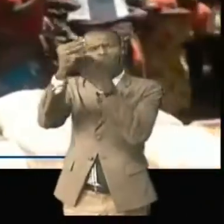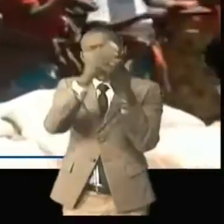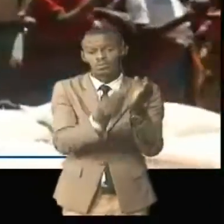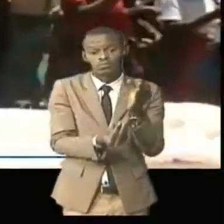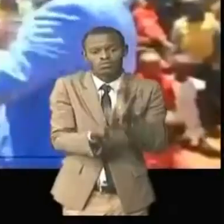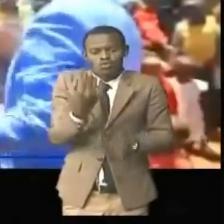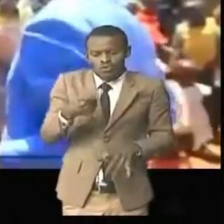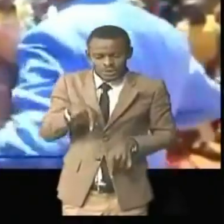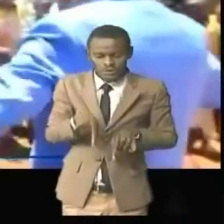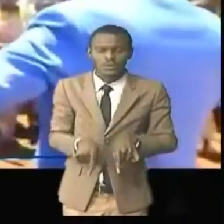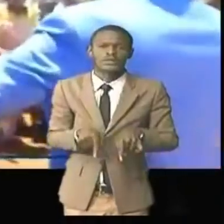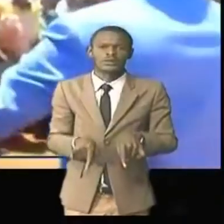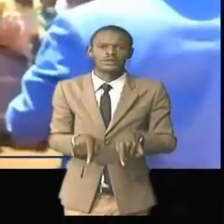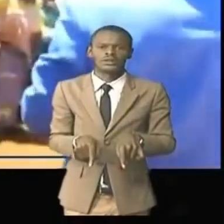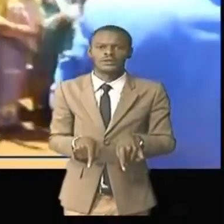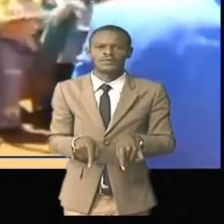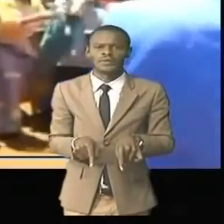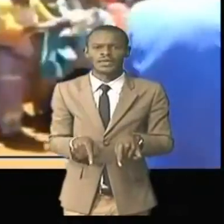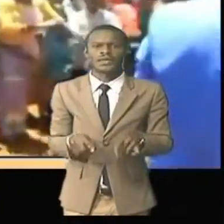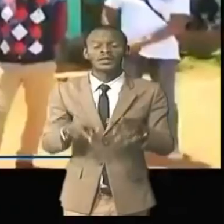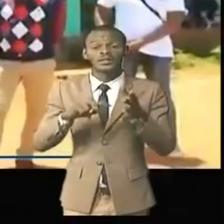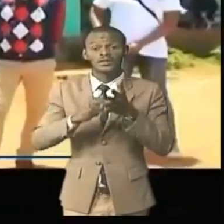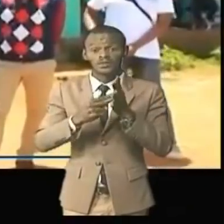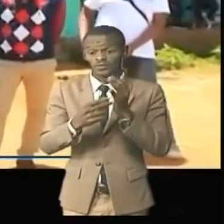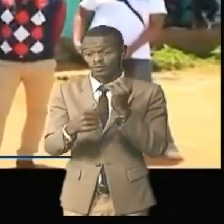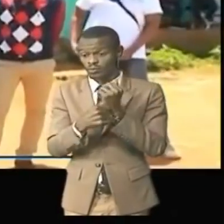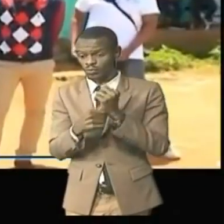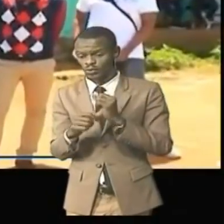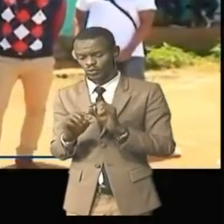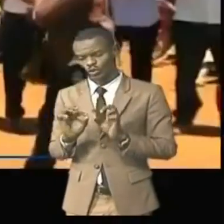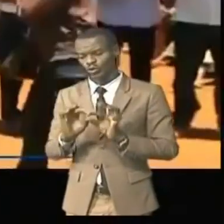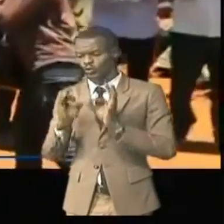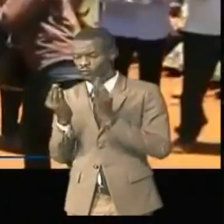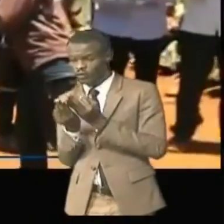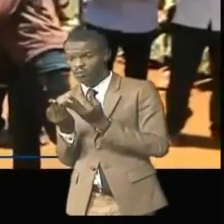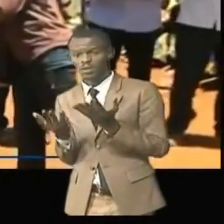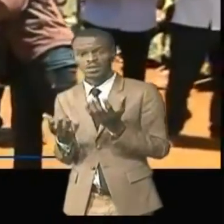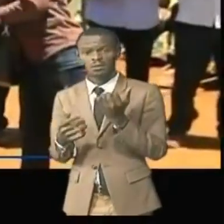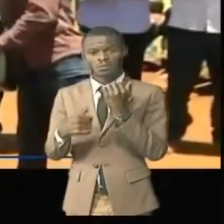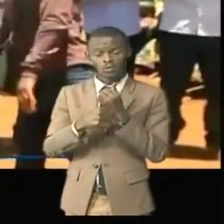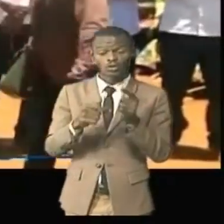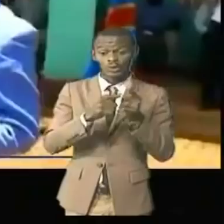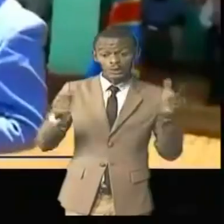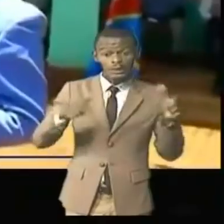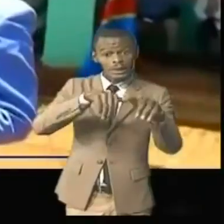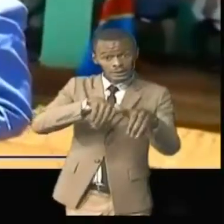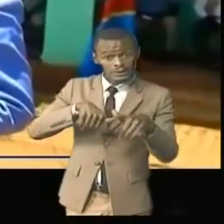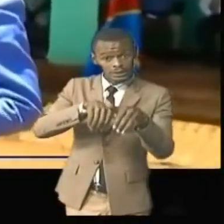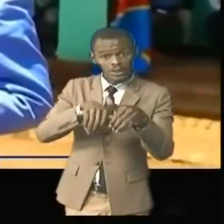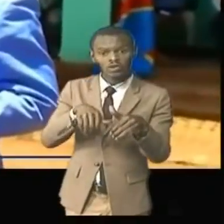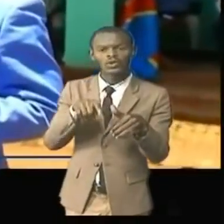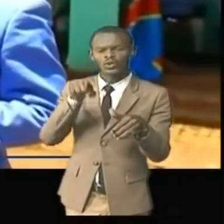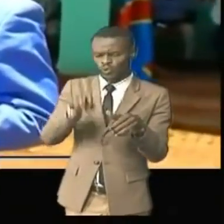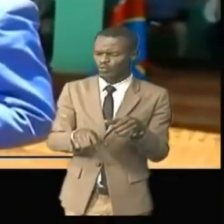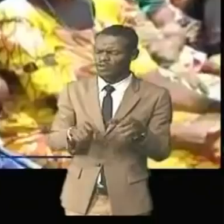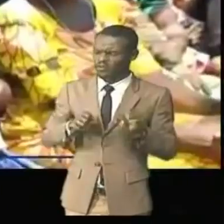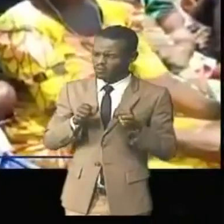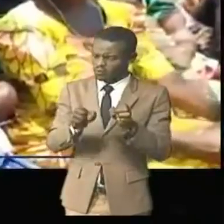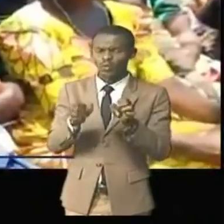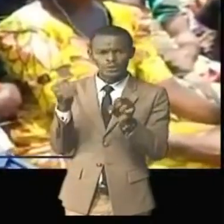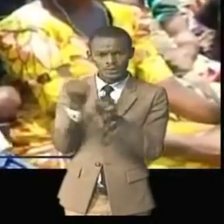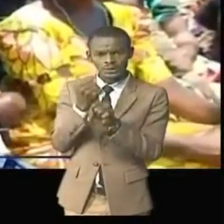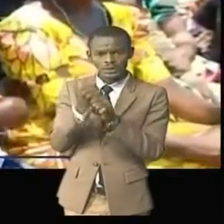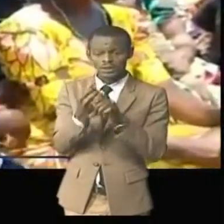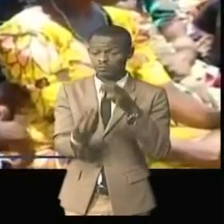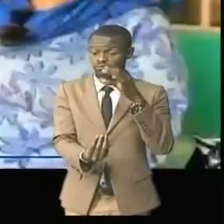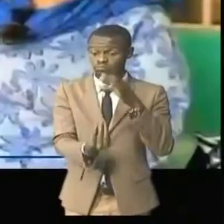concessionnaires agrimultiplicateurs sont appelés à s'engager et s'approprier aussi pérenniser les acquis de Picagel, GAC et